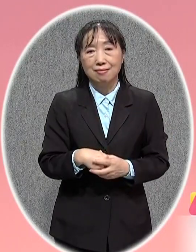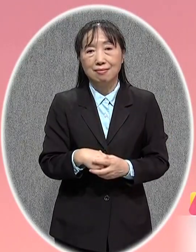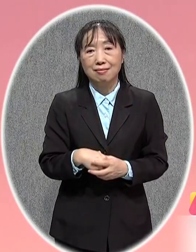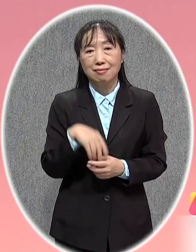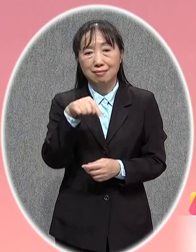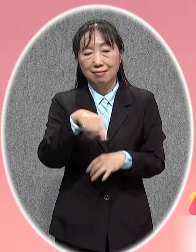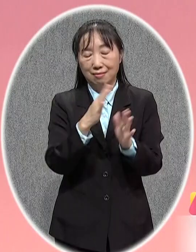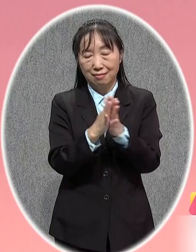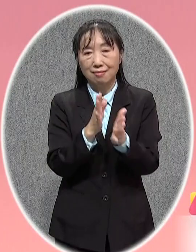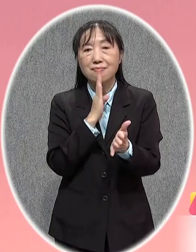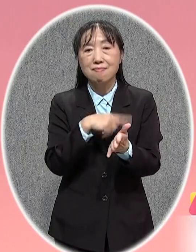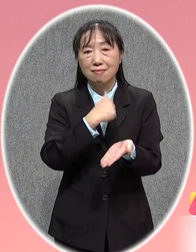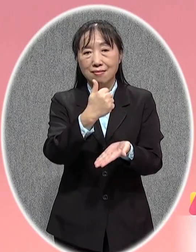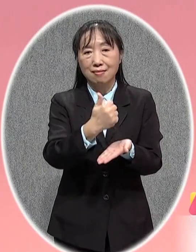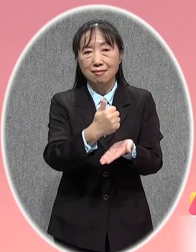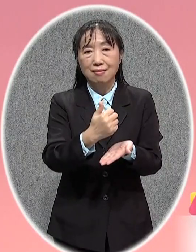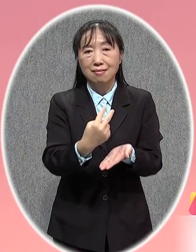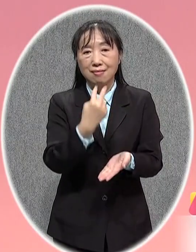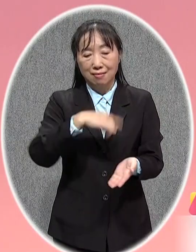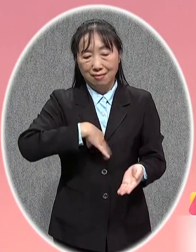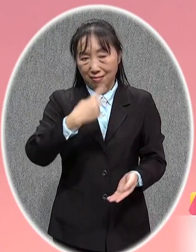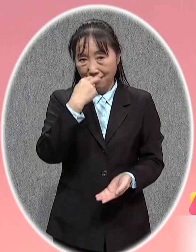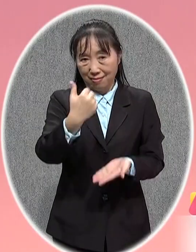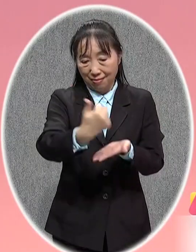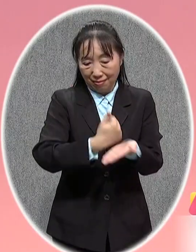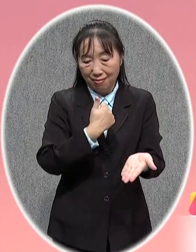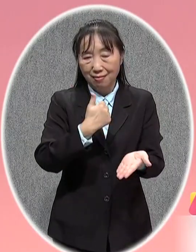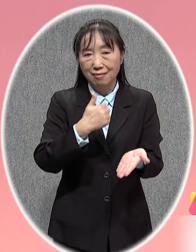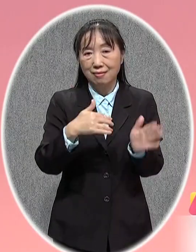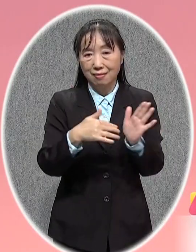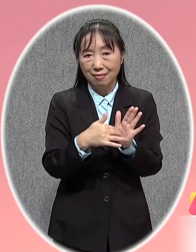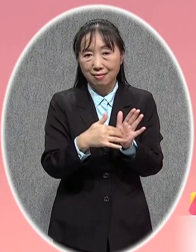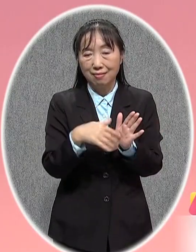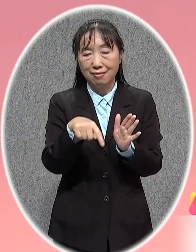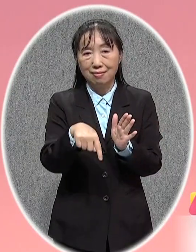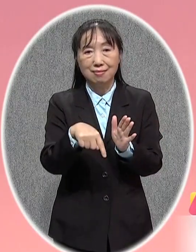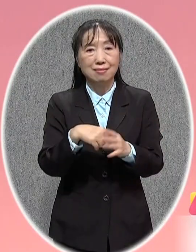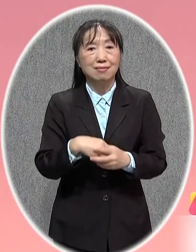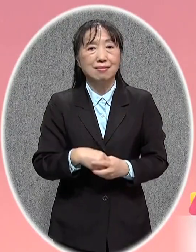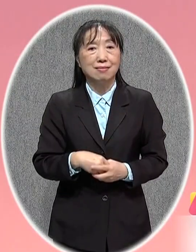液化天然气进口进来之后呢，其实它反而就是说